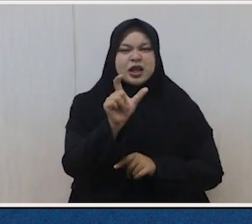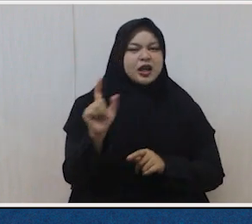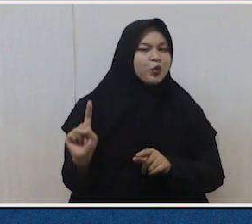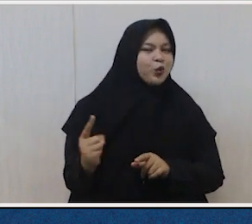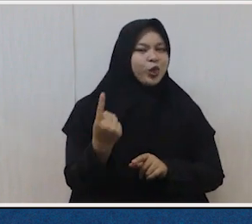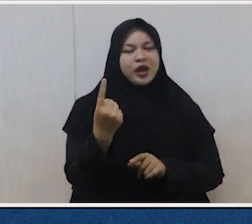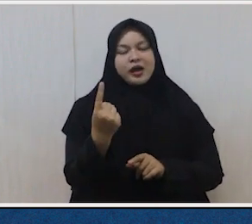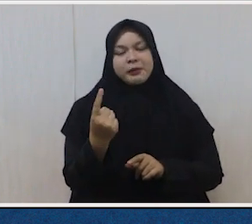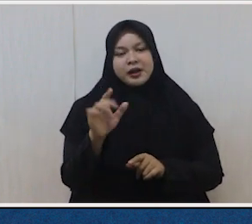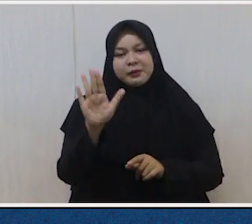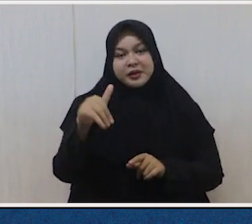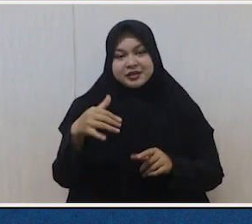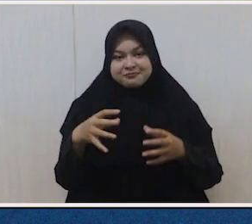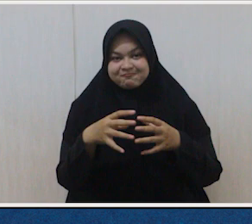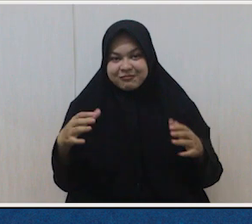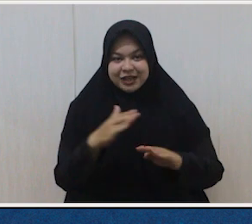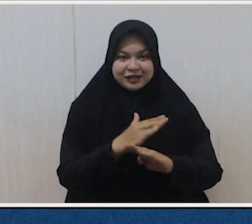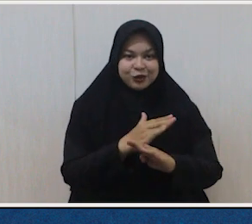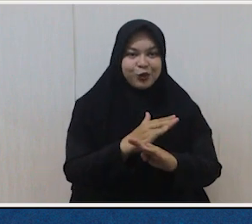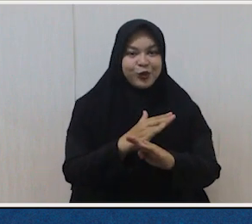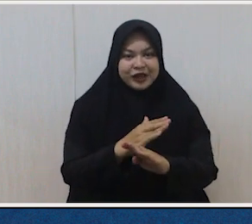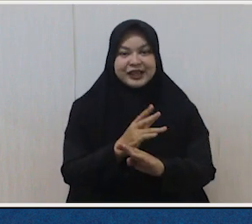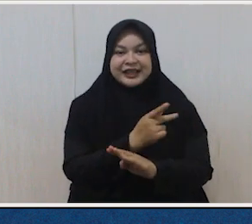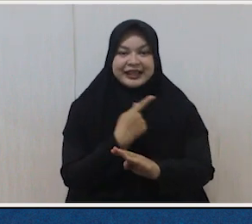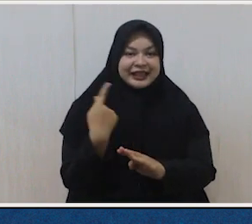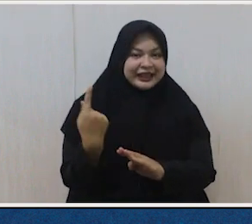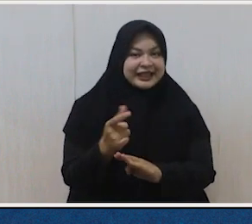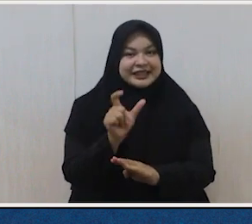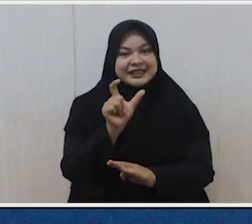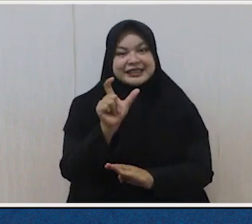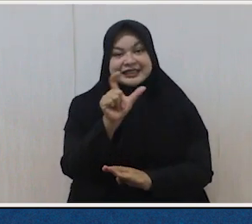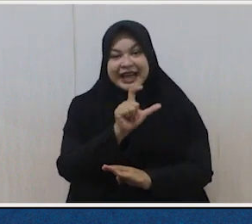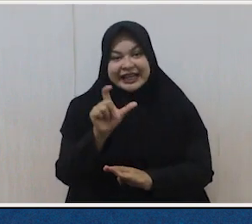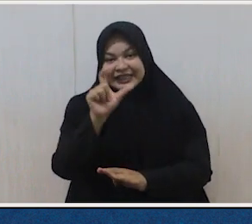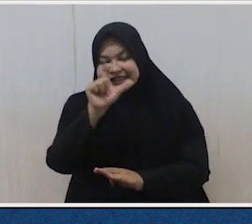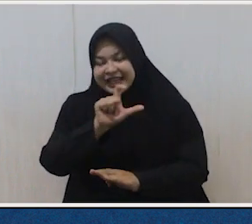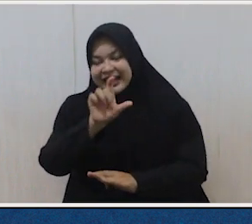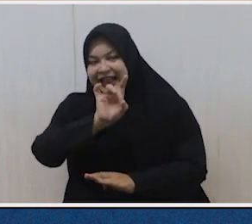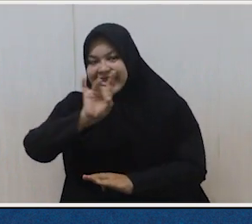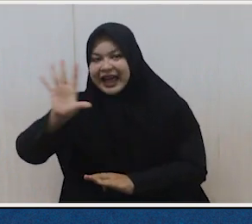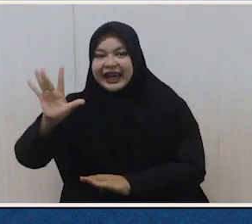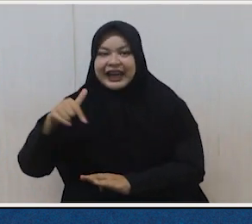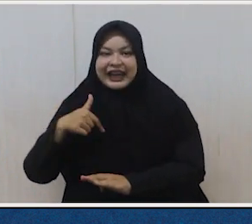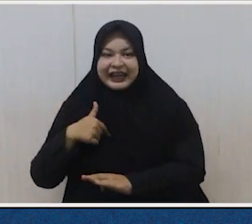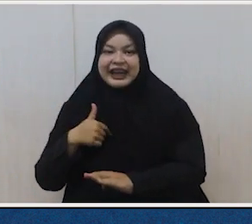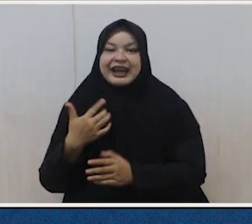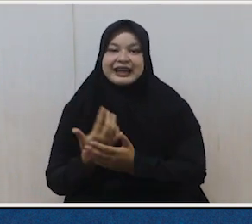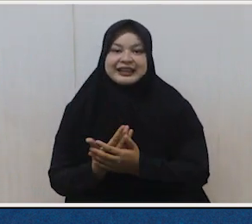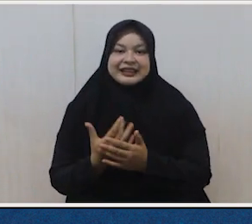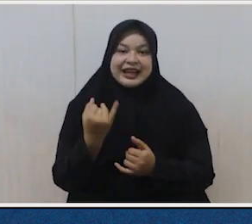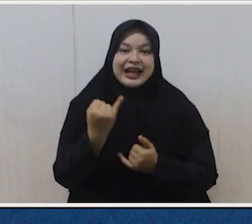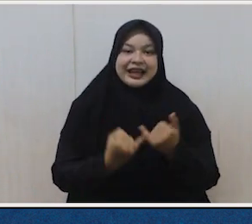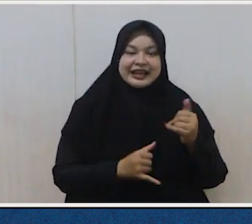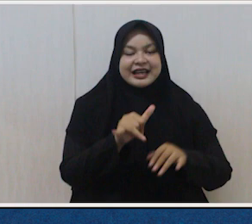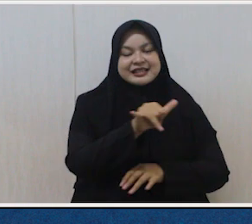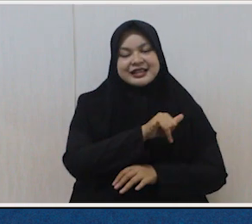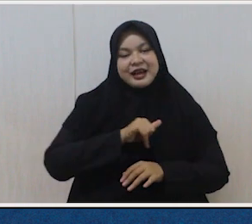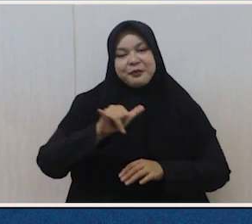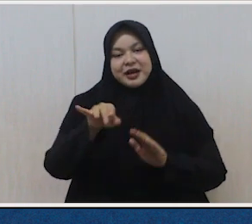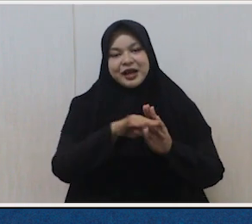utamanya masih banyak ee diblokir ya sudah kita pakai jalan lain yang penting ujungnya jadinya sama di peraturan pelaksanaan di